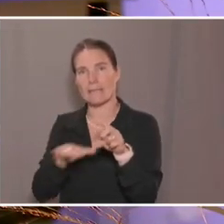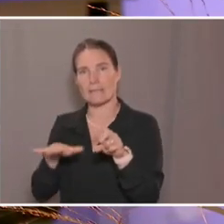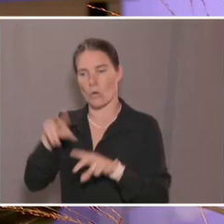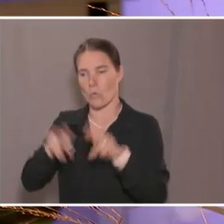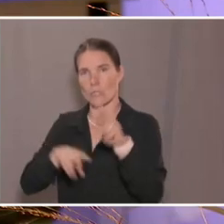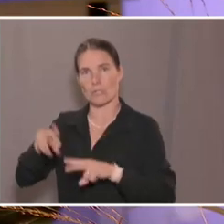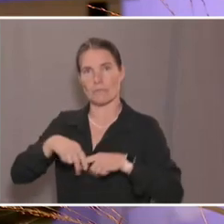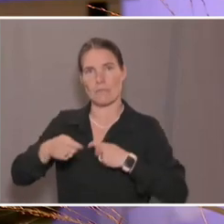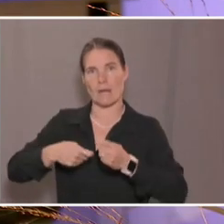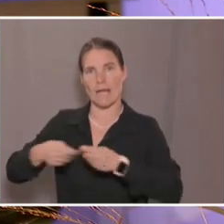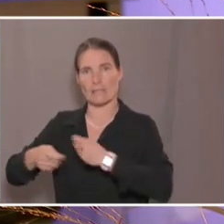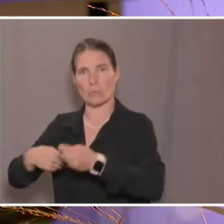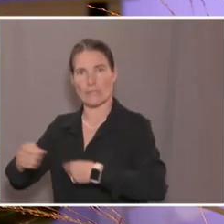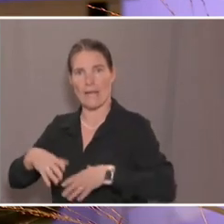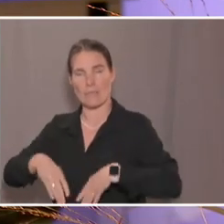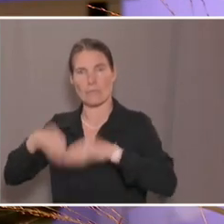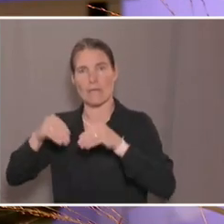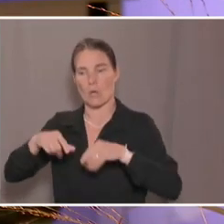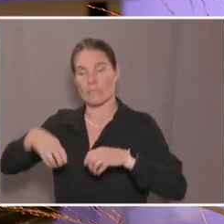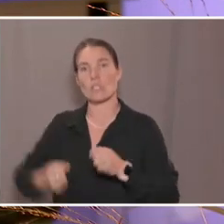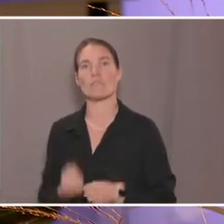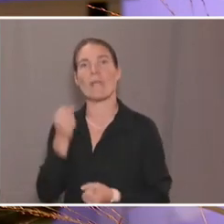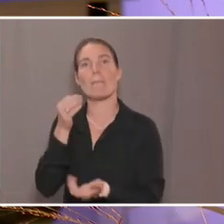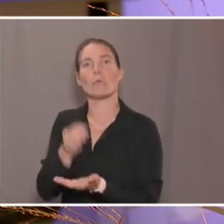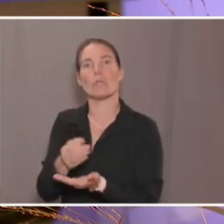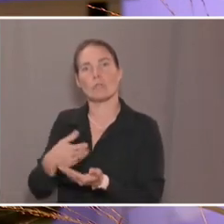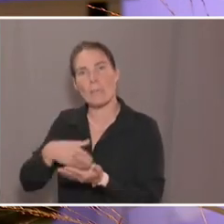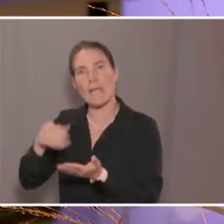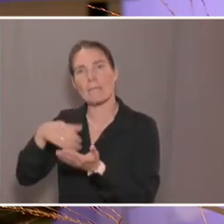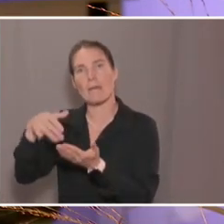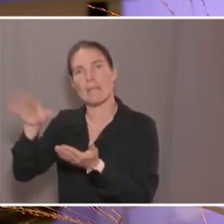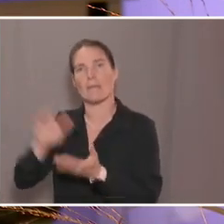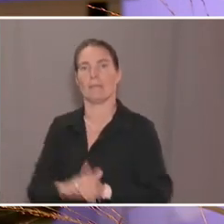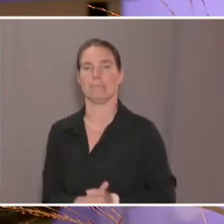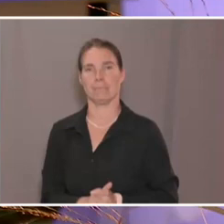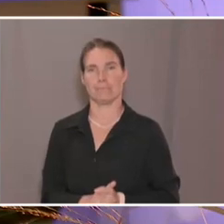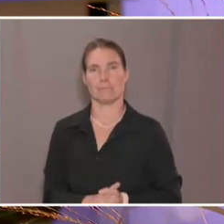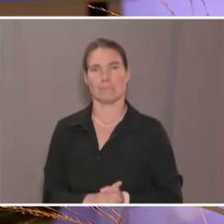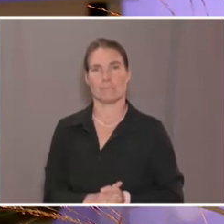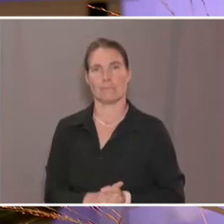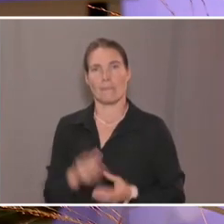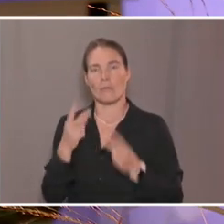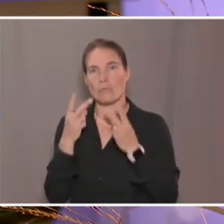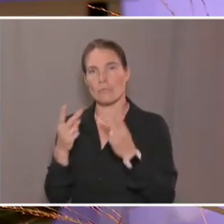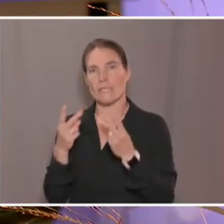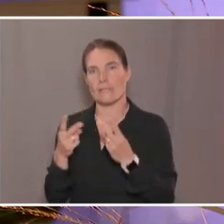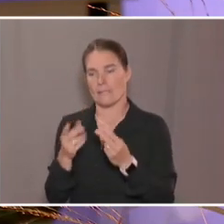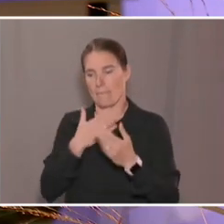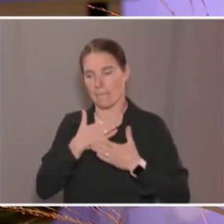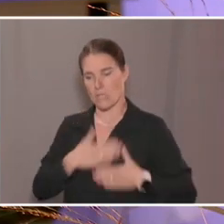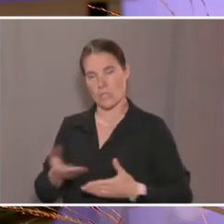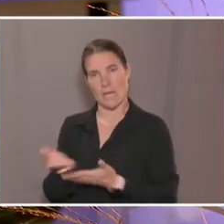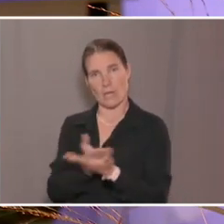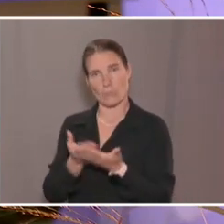vorhandenen Stärke dieser Schwerpunkt noch weiter ausgebaut werden soll. Es ist wichtig, junge Menschen so auszubilden, dass sie sich